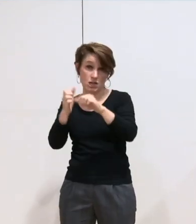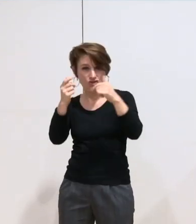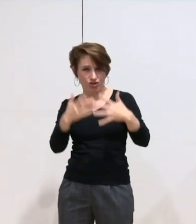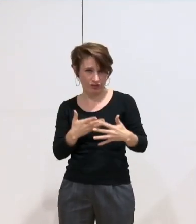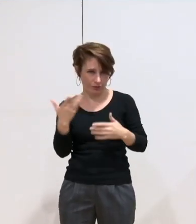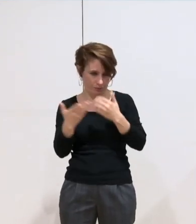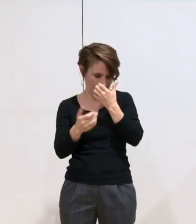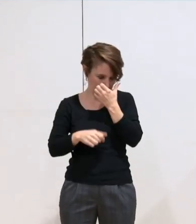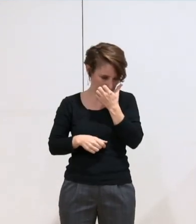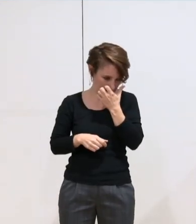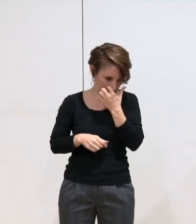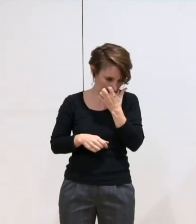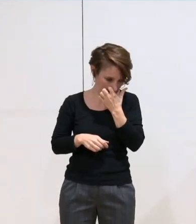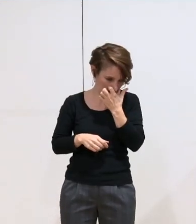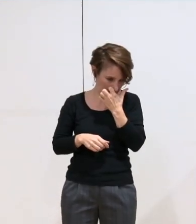dire que